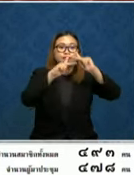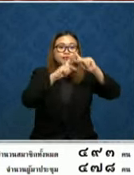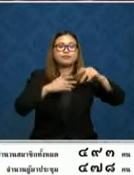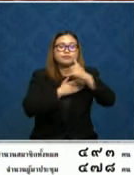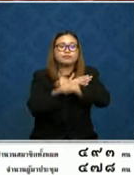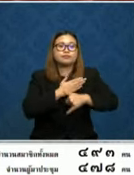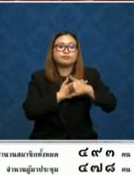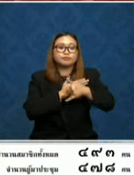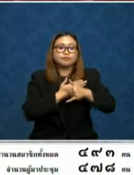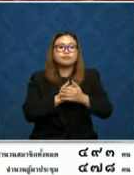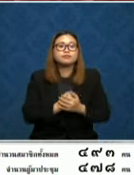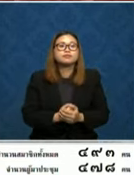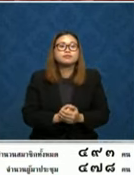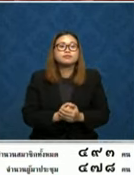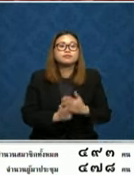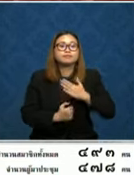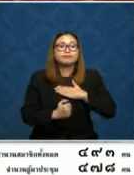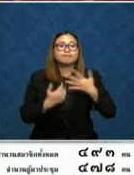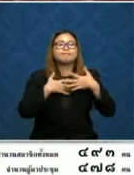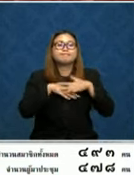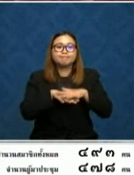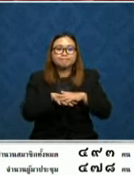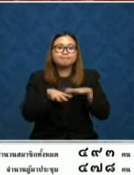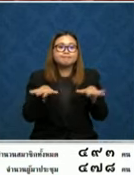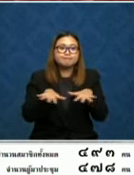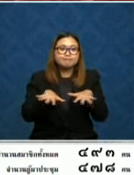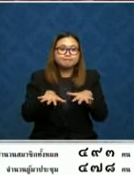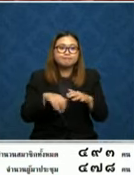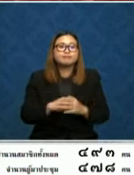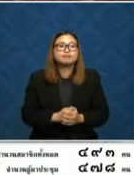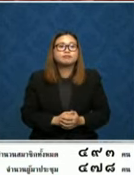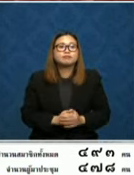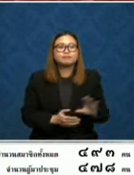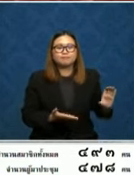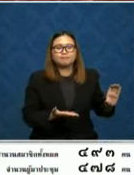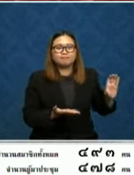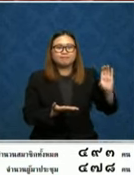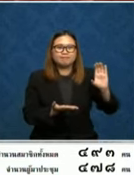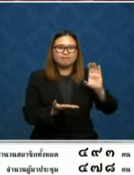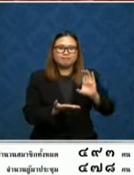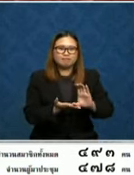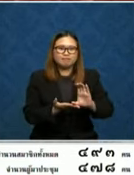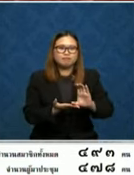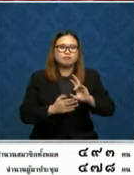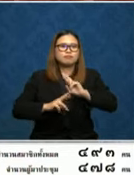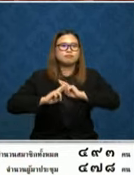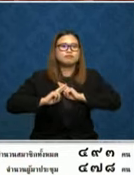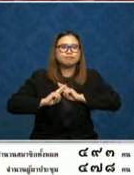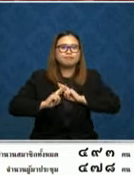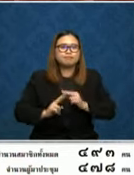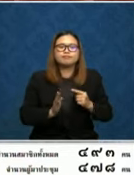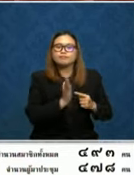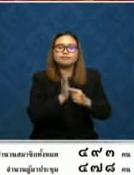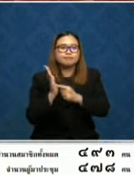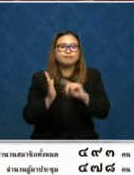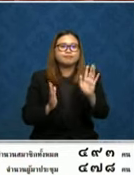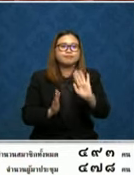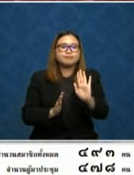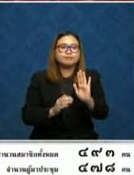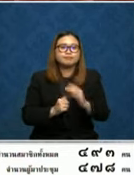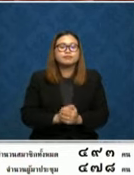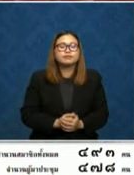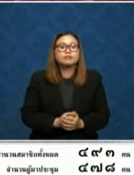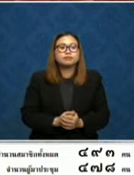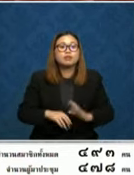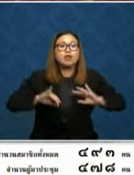เหล่านี้ท่านเป็นแค่ผู้ประสานงานก็พอท่านไม่ควรที่จำเป็นต้องลงทุนเองตั้งงบประมาณขอขึ้นมาเองนะครับให้หน่วยงาน